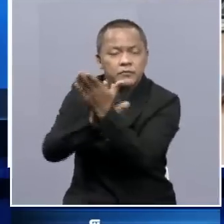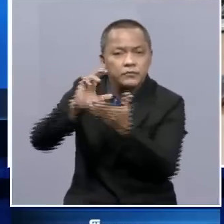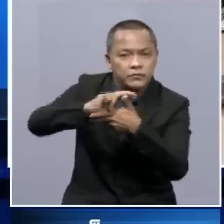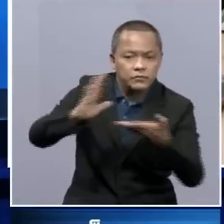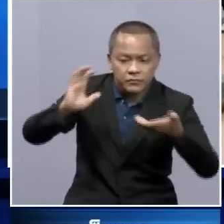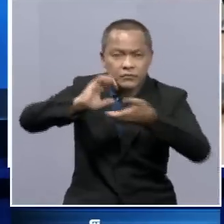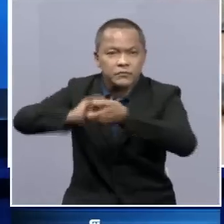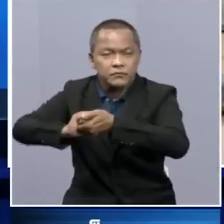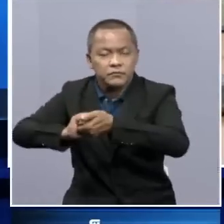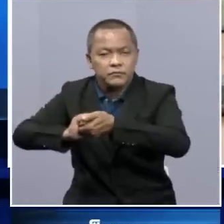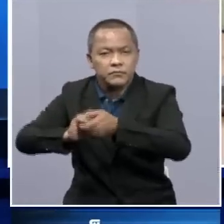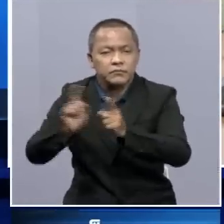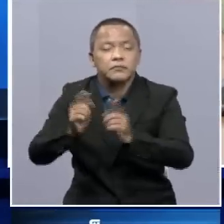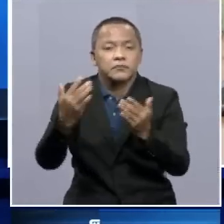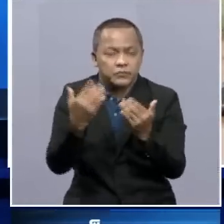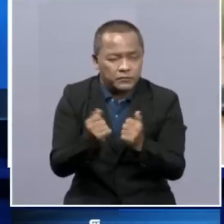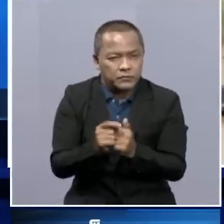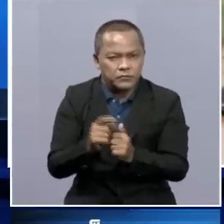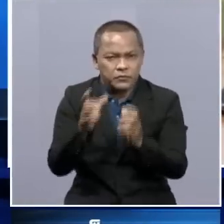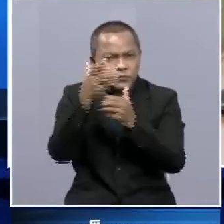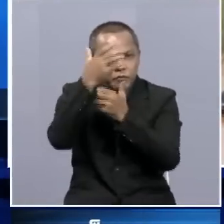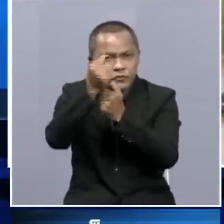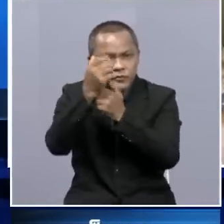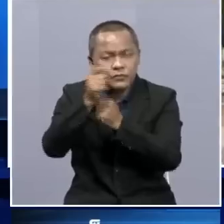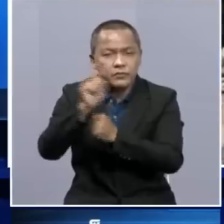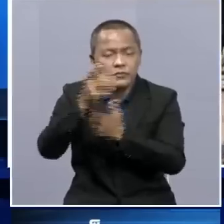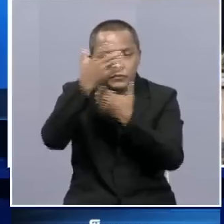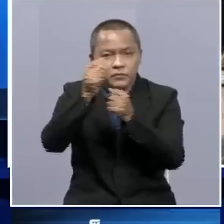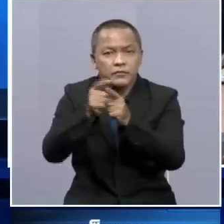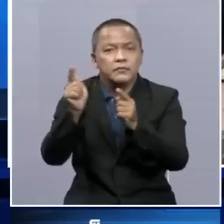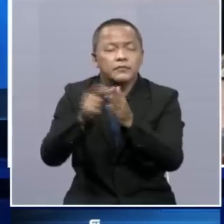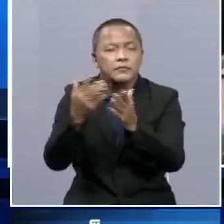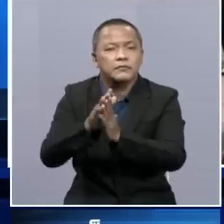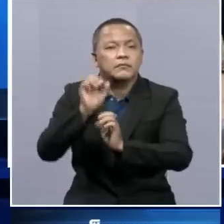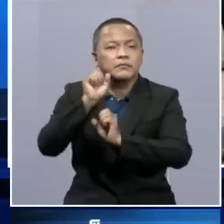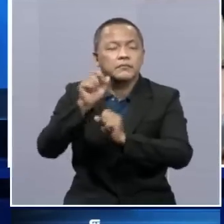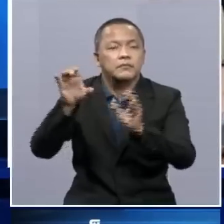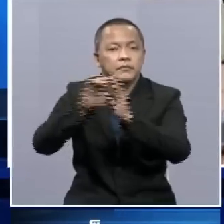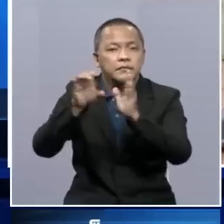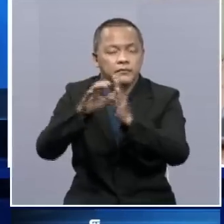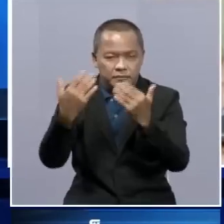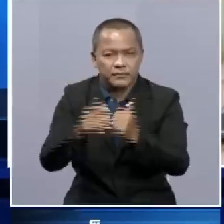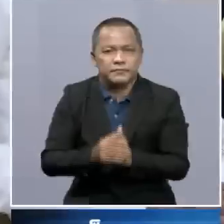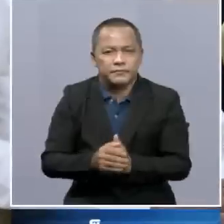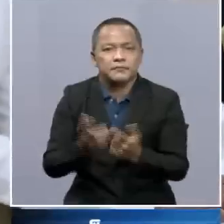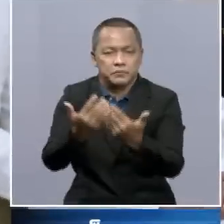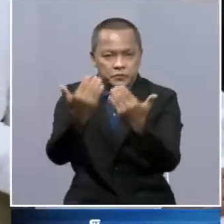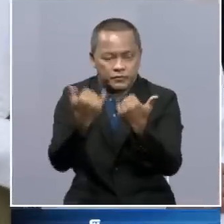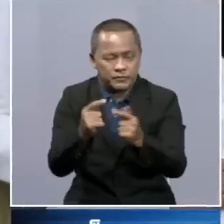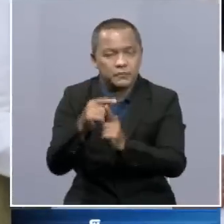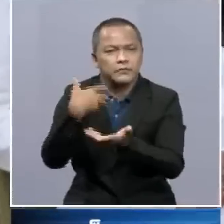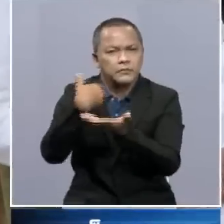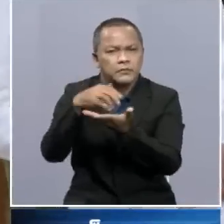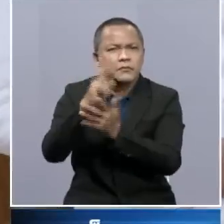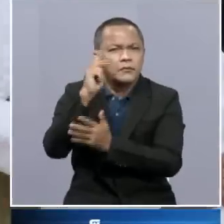าจับมือกันเนี่ยคุณผู้ชมคะแต่ทีนี้มันน่าสนใจไปกว่านั้นเพราะว่าหลังจากที่มีการปรากฏภาพนี้ออกมาเนี่ยนะล่าสุดมีรายงาน